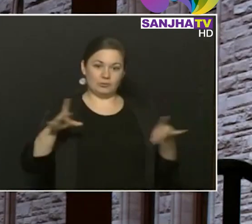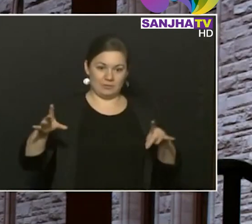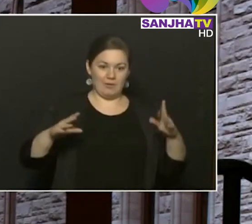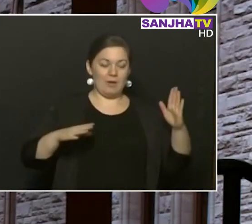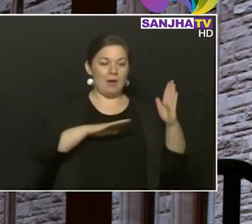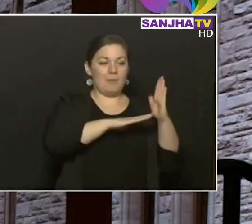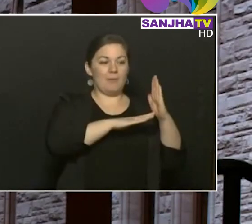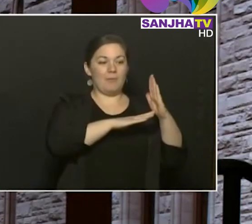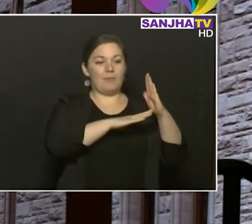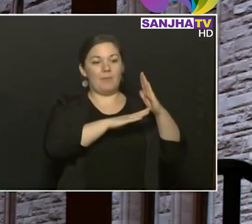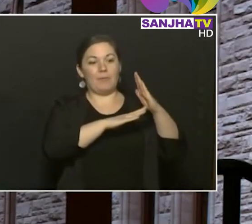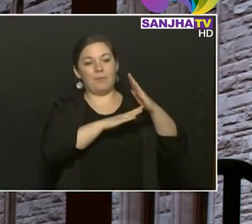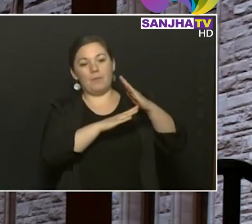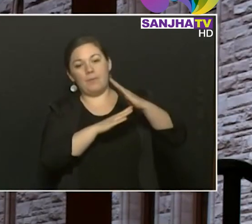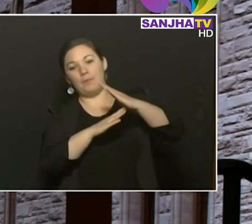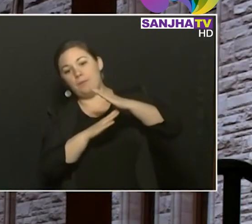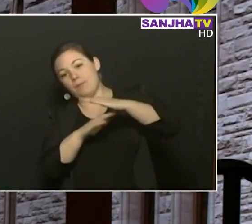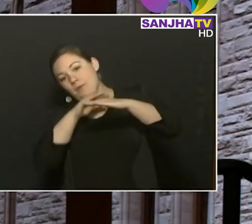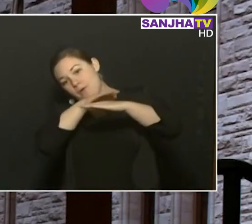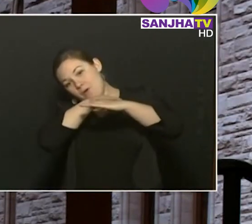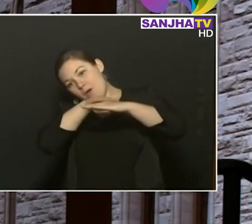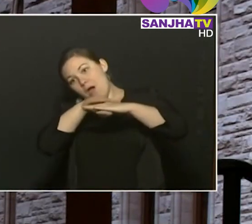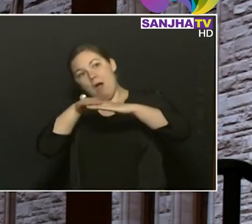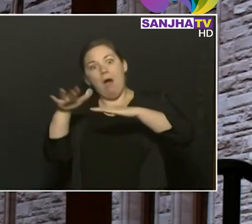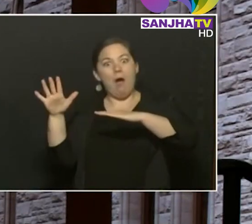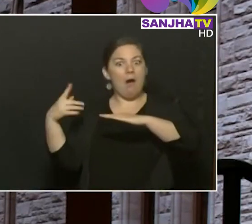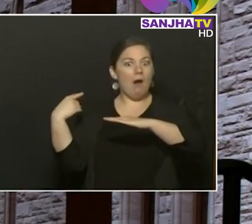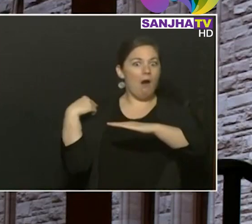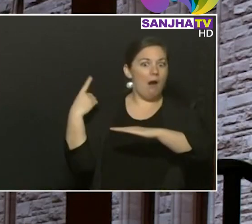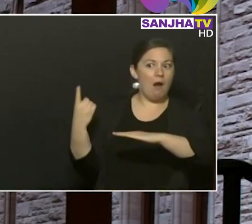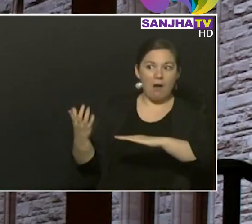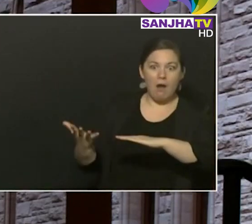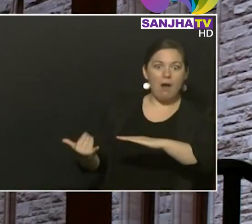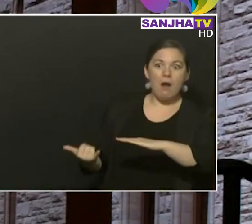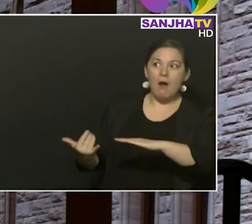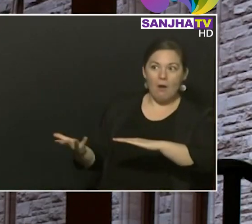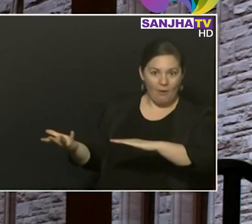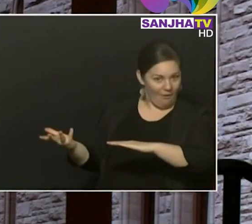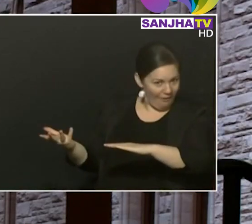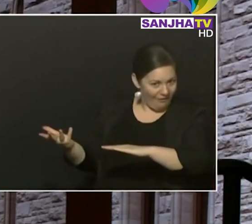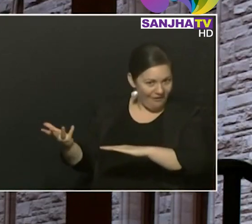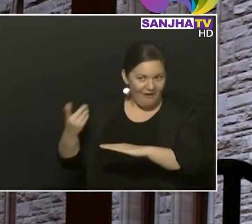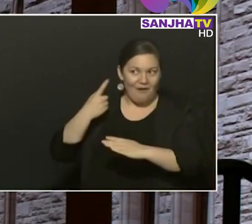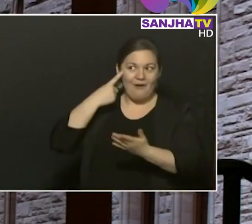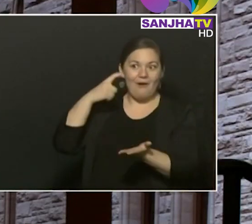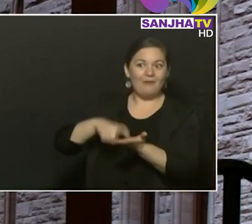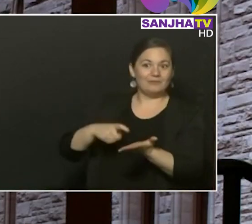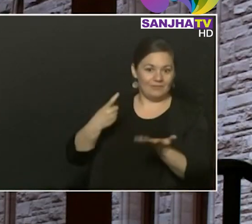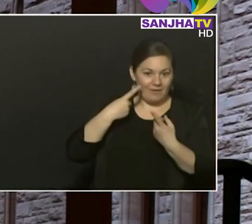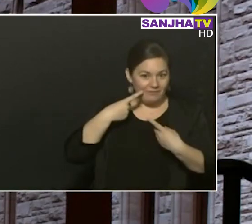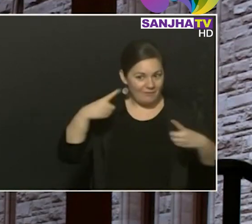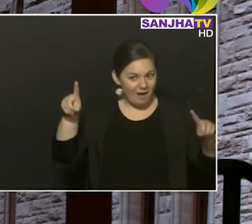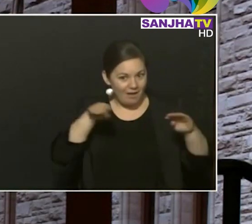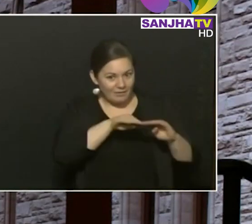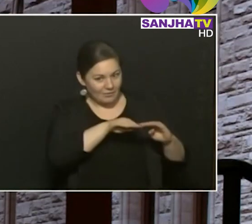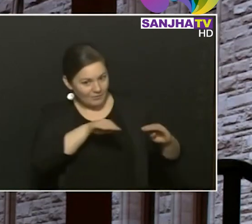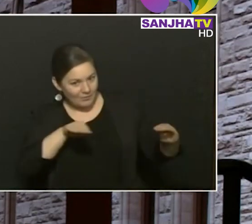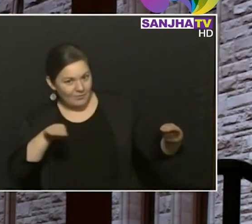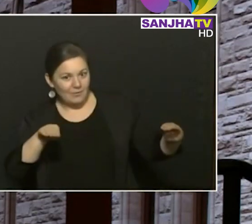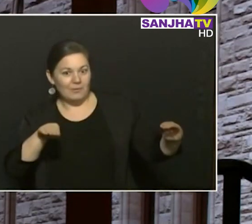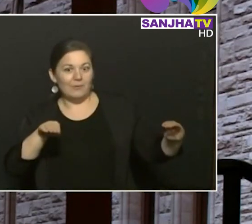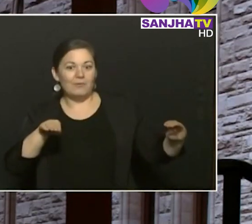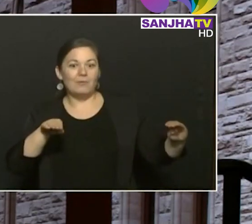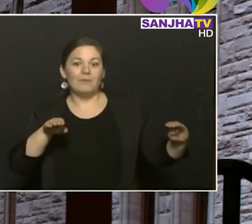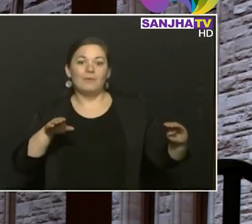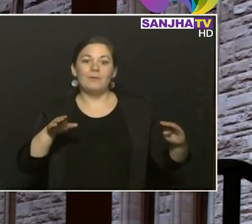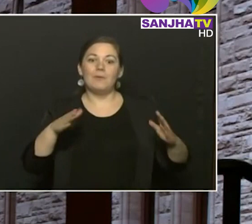ਹੈ, ਰਿਪੋਰਟ ਕਰਨ ਲਈ 57 ਨਵੀਆਂ ਮੌਤਾਂ ਵੀ ਹੋਈਆਂ ਹਨ। ਇਹ ਸੂਬੇ ਵਿੱਚ ਕੋਰੋਨਾ ਵਾਇਰਸ ਨਾਲ ਹੋਈਆਂ ਮੌਤਾਂ ਵਿੱਚ ਸਭ ਤੋਂ ਵੱਧ ਇੱਕ ਰੋਜ਼ਾ